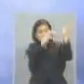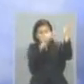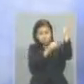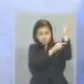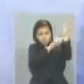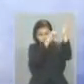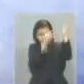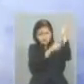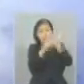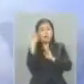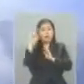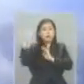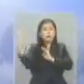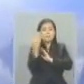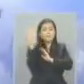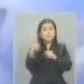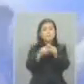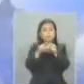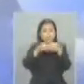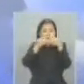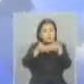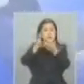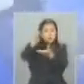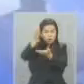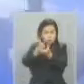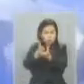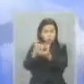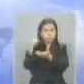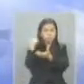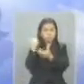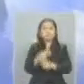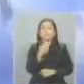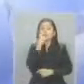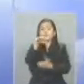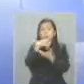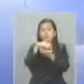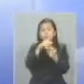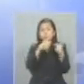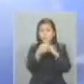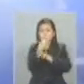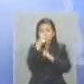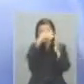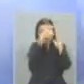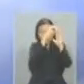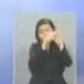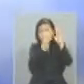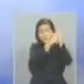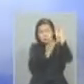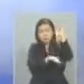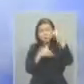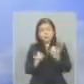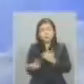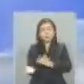ากคลื่นลมแรงโดยเฉพาะเรือเล็กนั้นควรงดออกจากฝั่งในระยะนี้ค่ะไปดูรายละเอียดสภาพอากาศในแต่ละภาคระหว่างวันนี้ถึง6นาฬิกาวันพรุ่